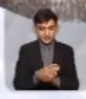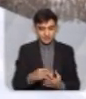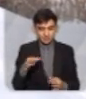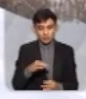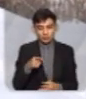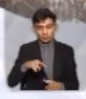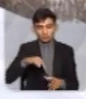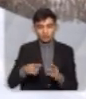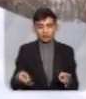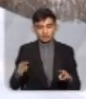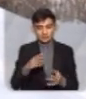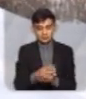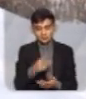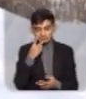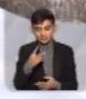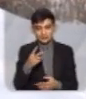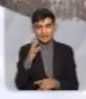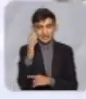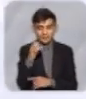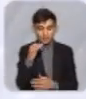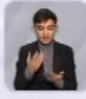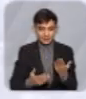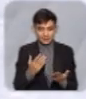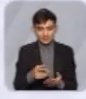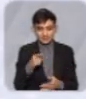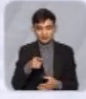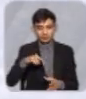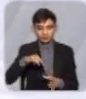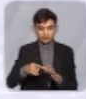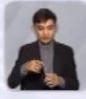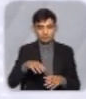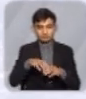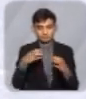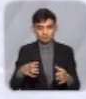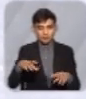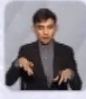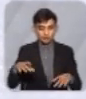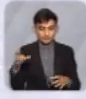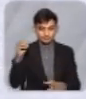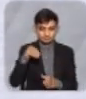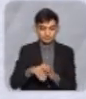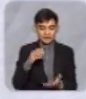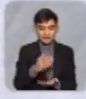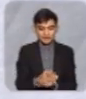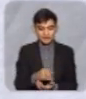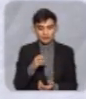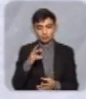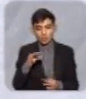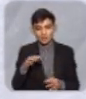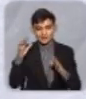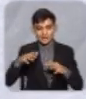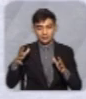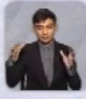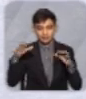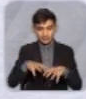беті ашық қалған. Әне анадай ағаш немесе мынадай дөңгелек қойылып белгі жасалған. Бірақ бетін қар басып